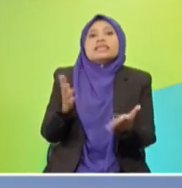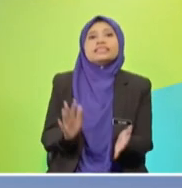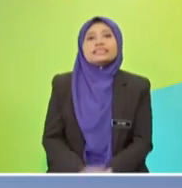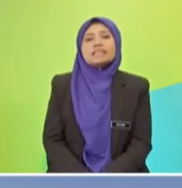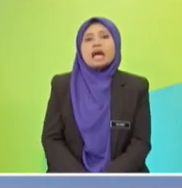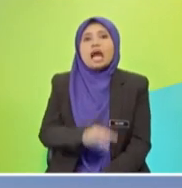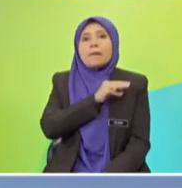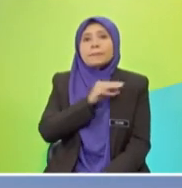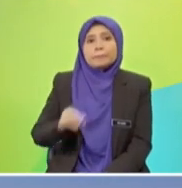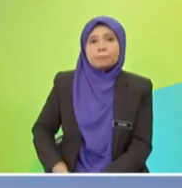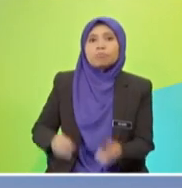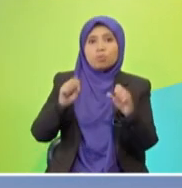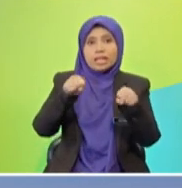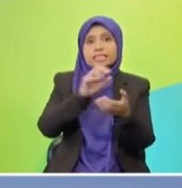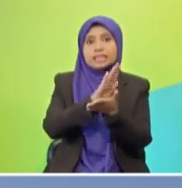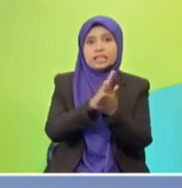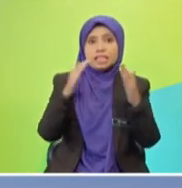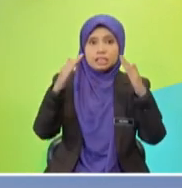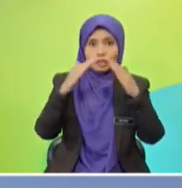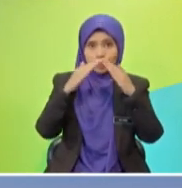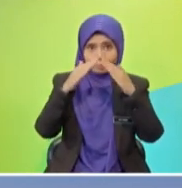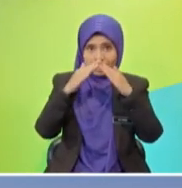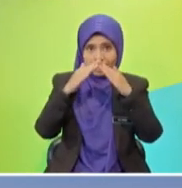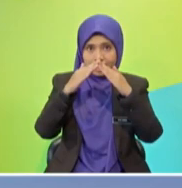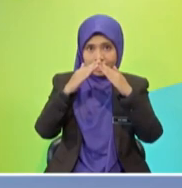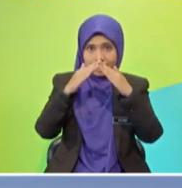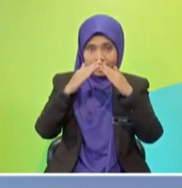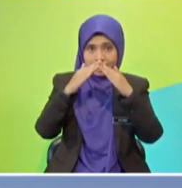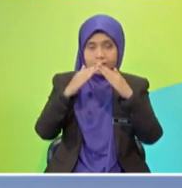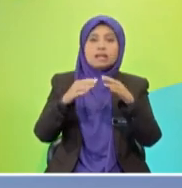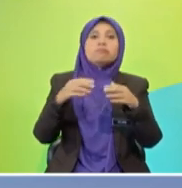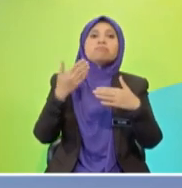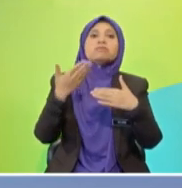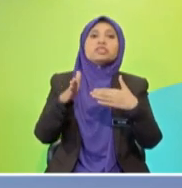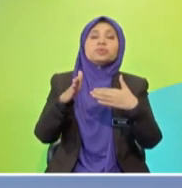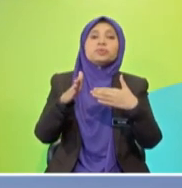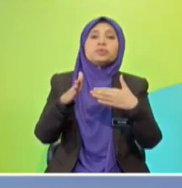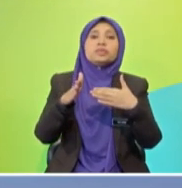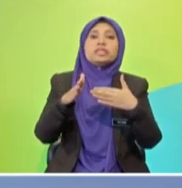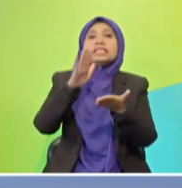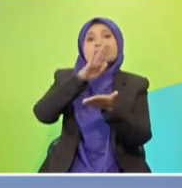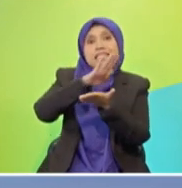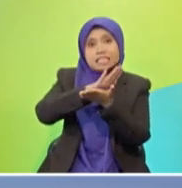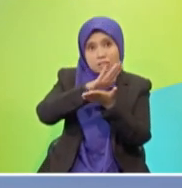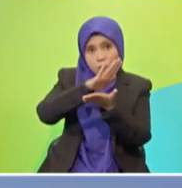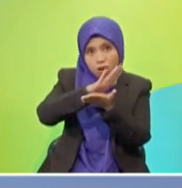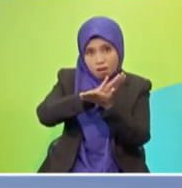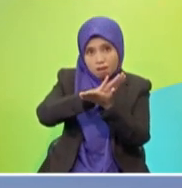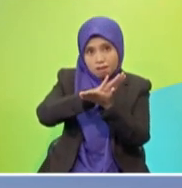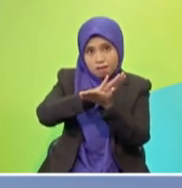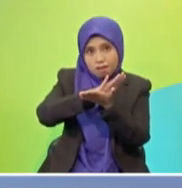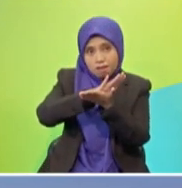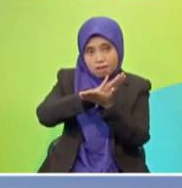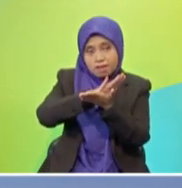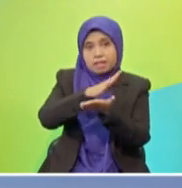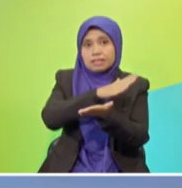kemalangan boleh berlaku di rumah dan seterusnya kemenangan boleh berlaku di sekolah